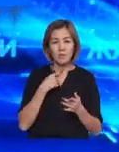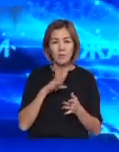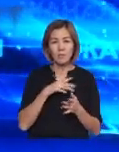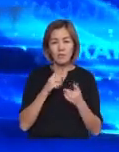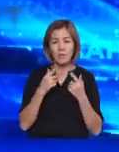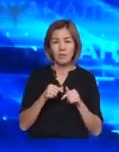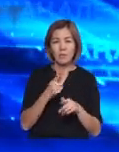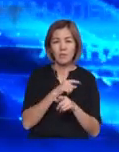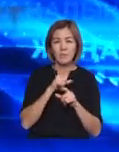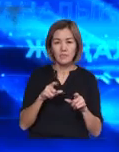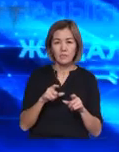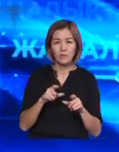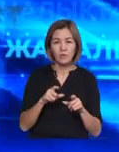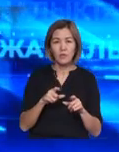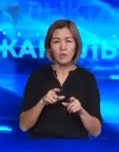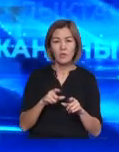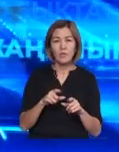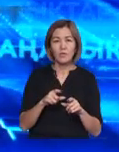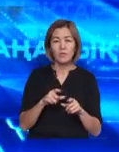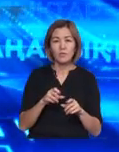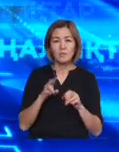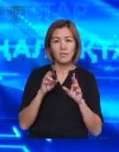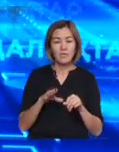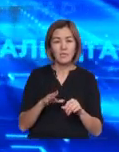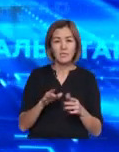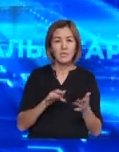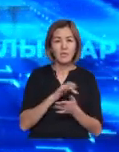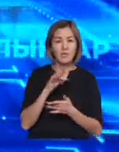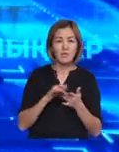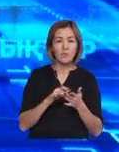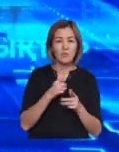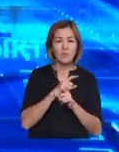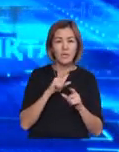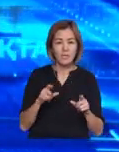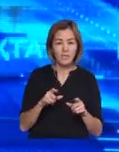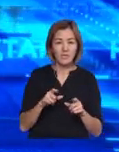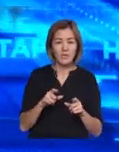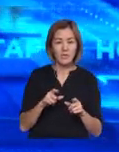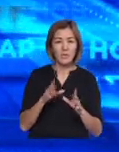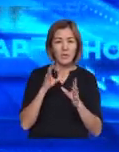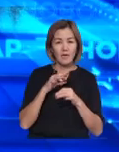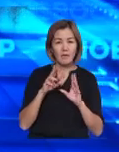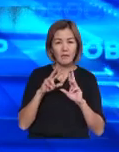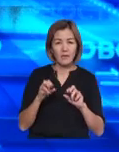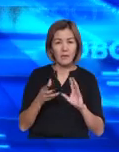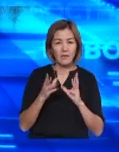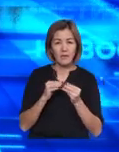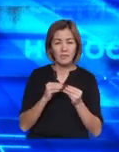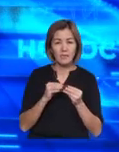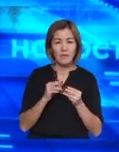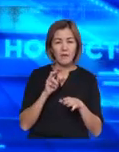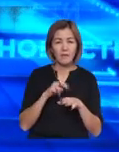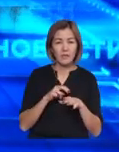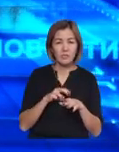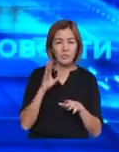был организован медицинский осмотр. Прием вели специалисты городской поликлиники. Сдать анализы и получить рекомендации врачей